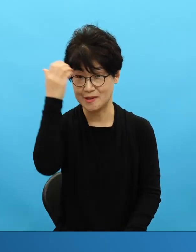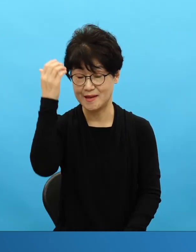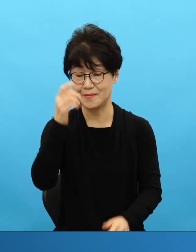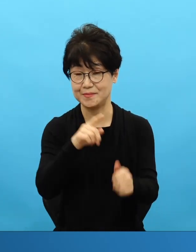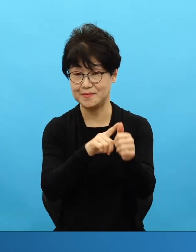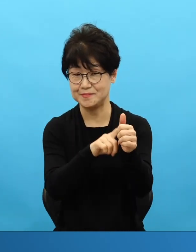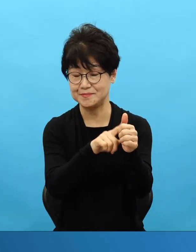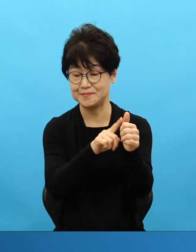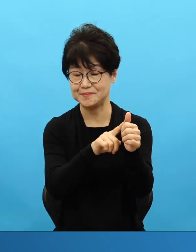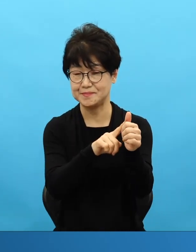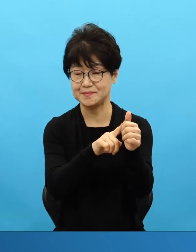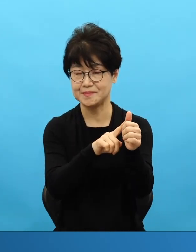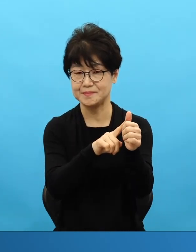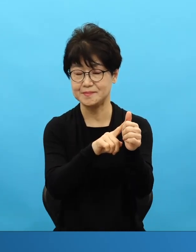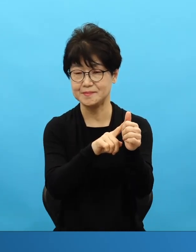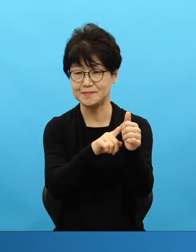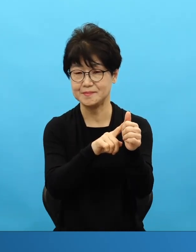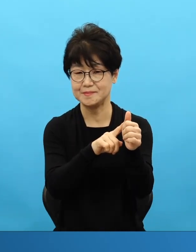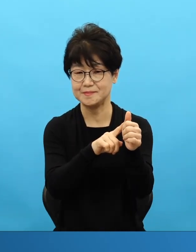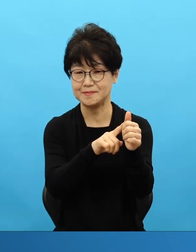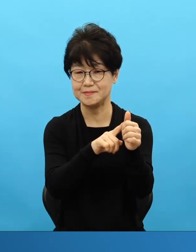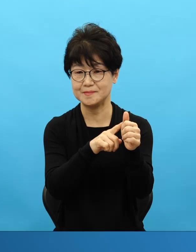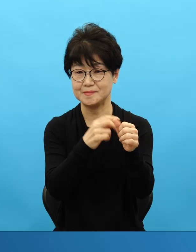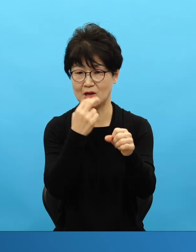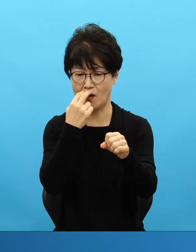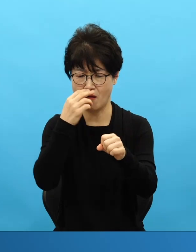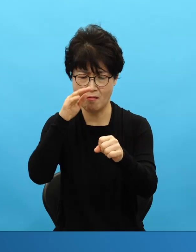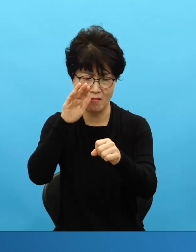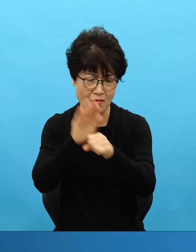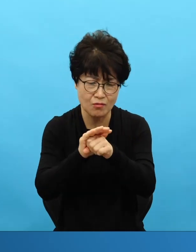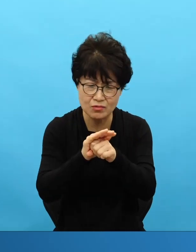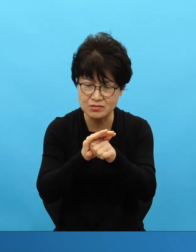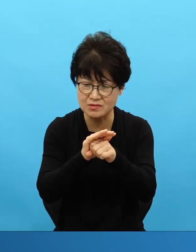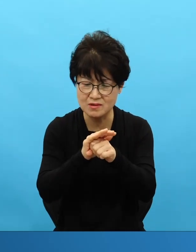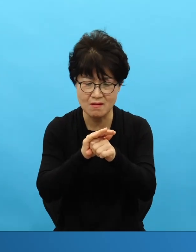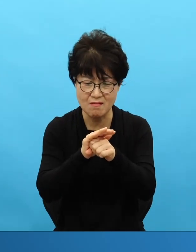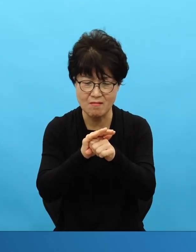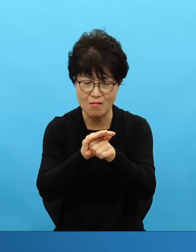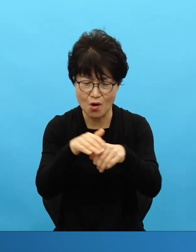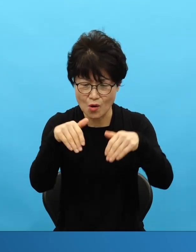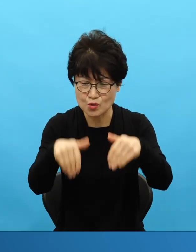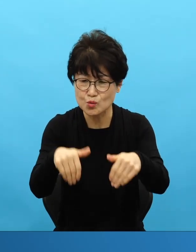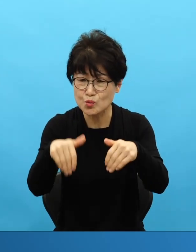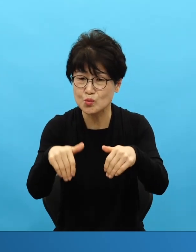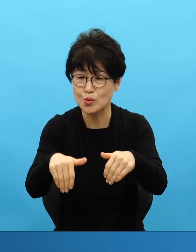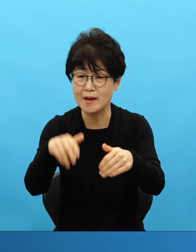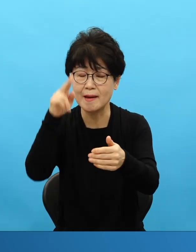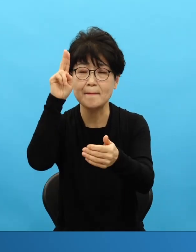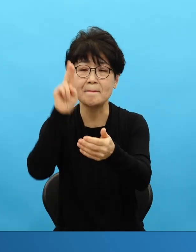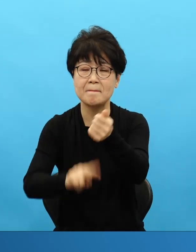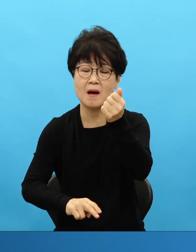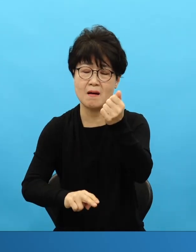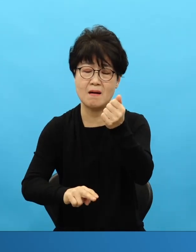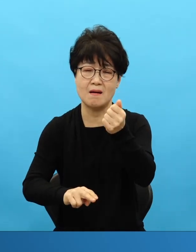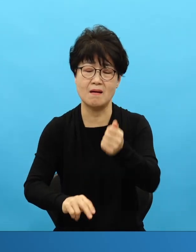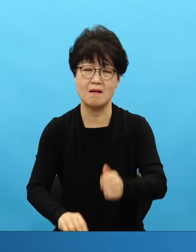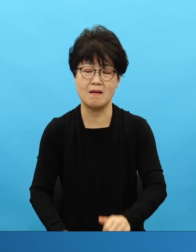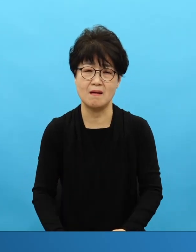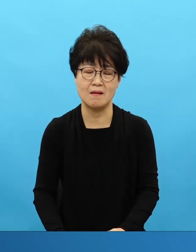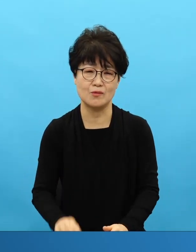너무 위급하게 노예로 빨리 간 거예요. And Joseph was sold into slavery very